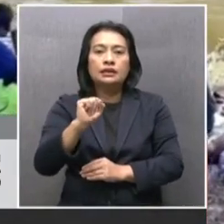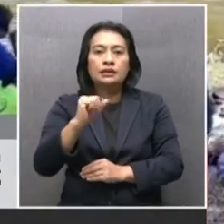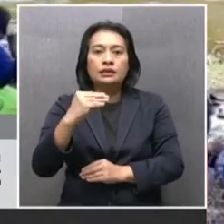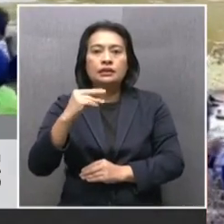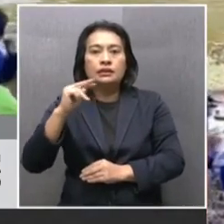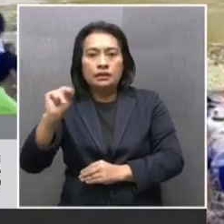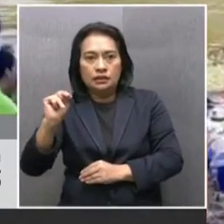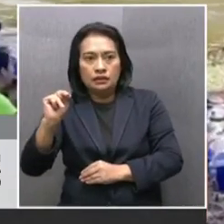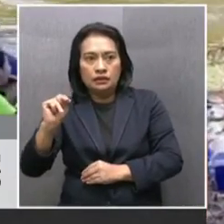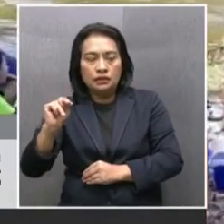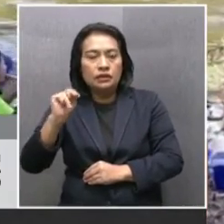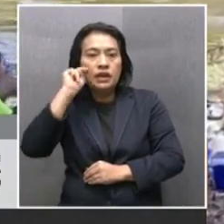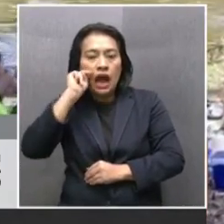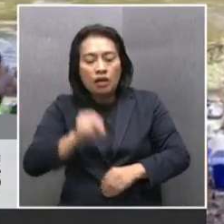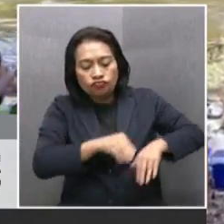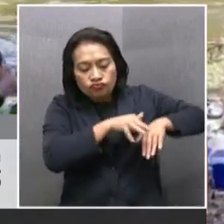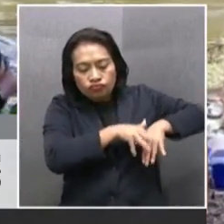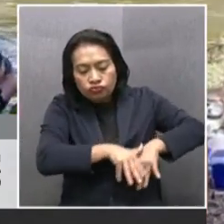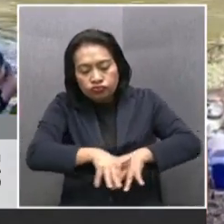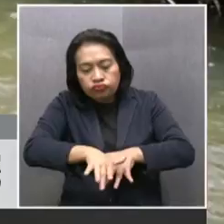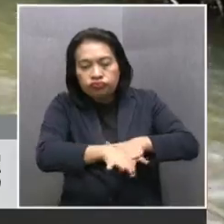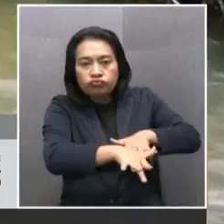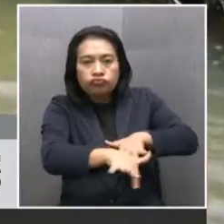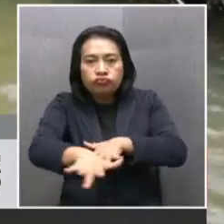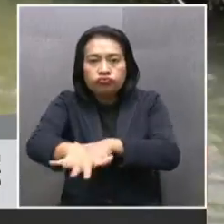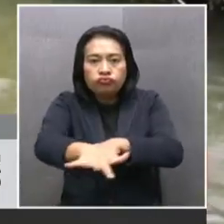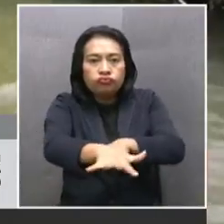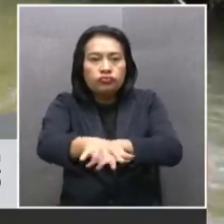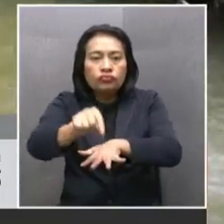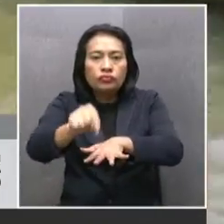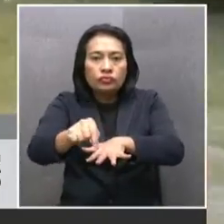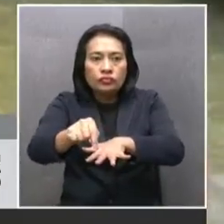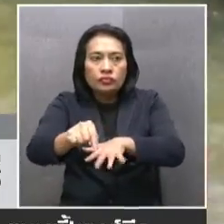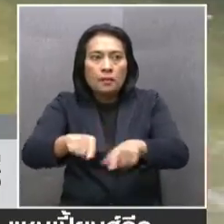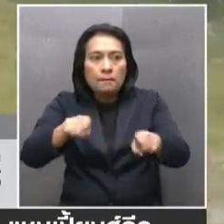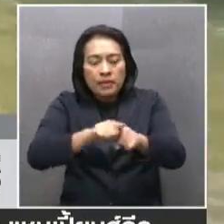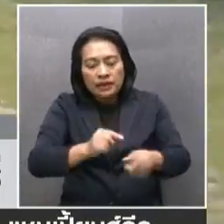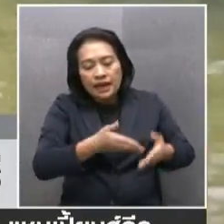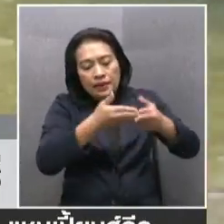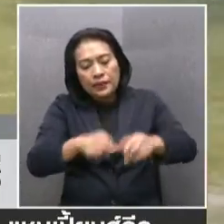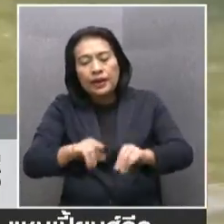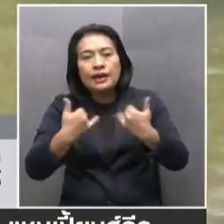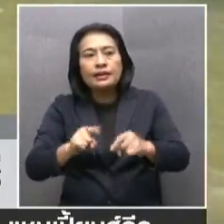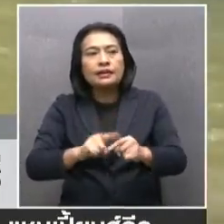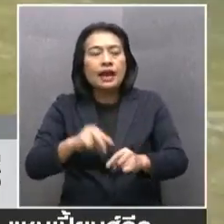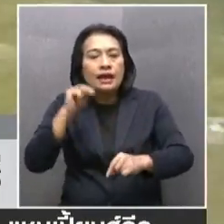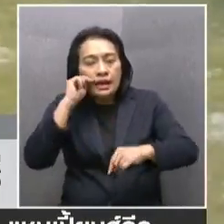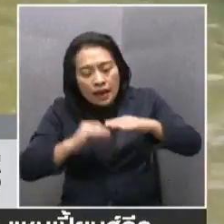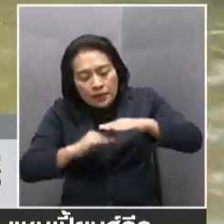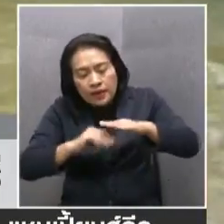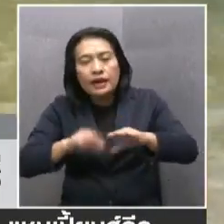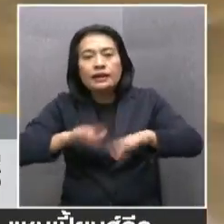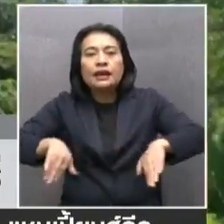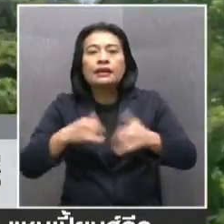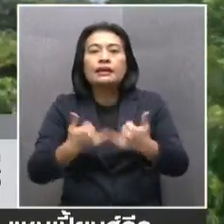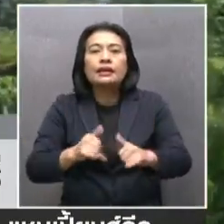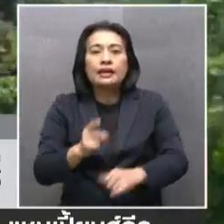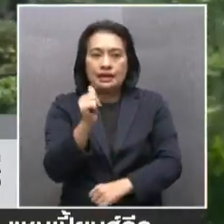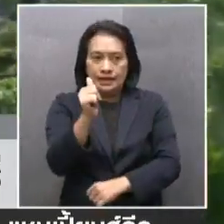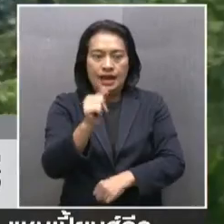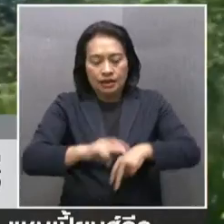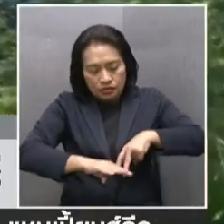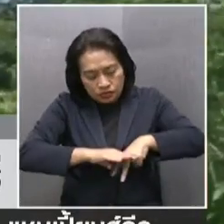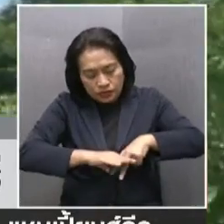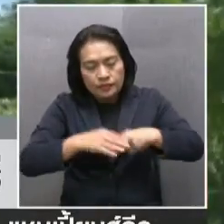ไหลเป็นลำธารผ่านมายังทุ่งว่านเหลืองคล้ายกับจุดล่องแก่งครับน้ำตื้นนะครับคือเด็กๆ เนี่ยสามารถลงเล่นได้เลยนะครับช่